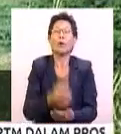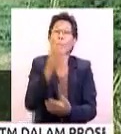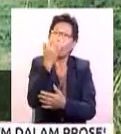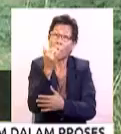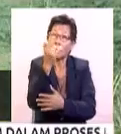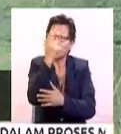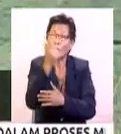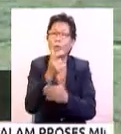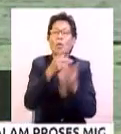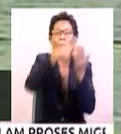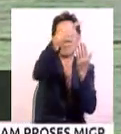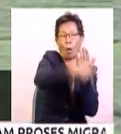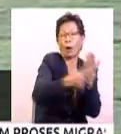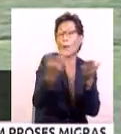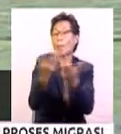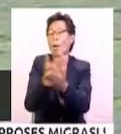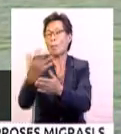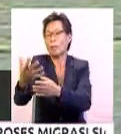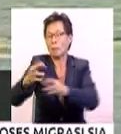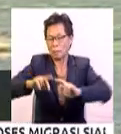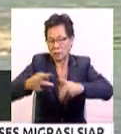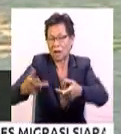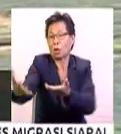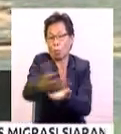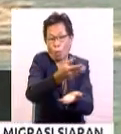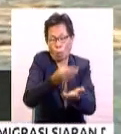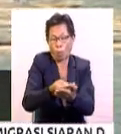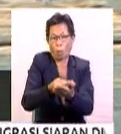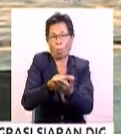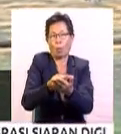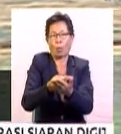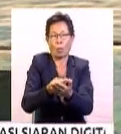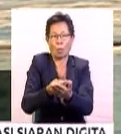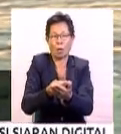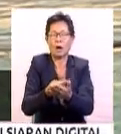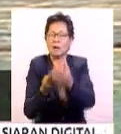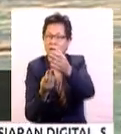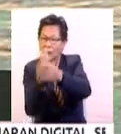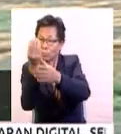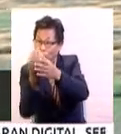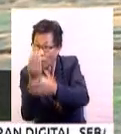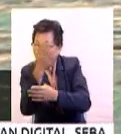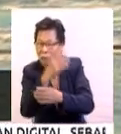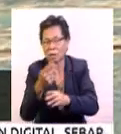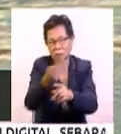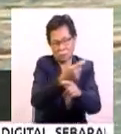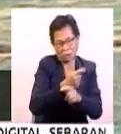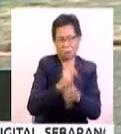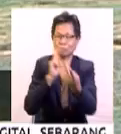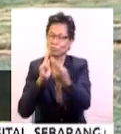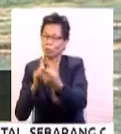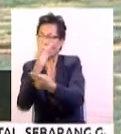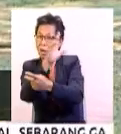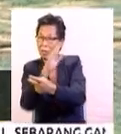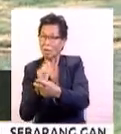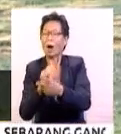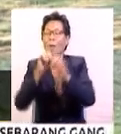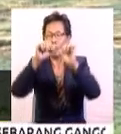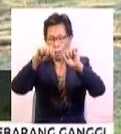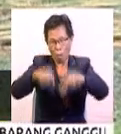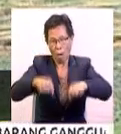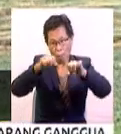berikutan inisiatif baru dalam menjana pendapatan melalui diversifikasi tanaman dan ternakan yang sesuai serta